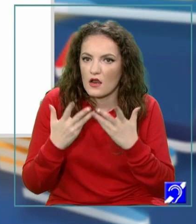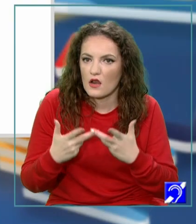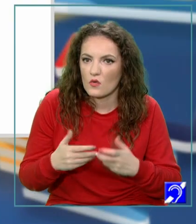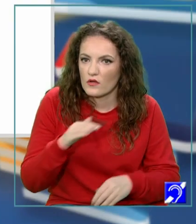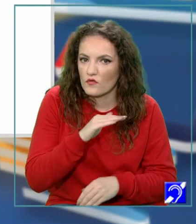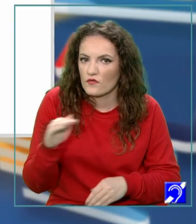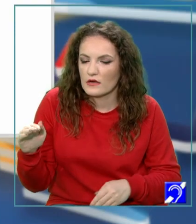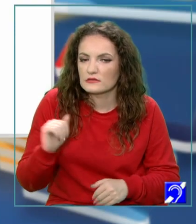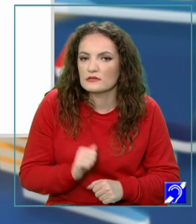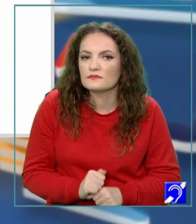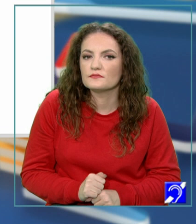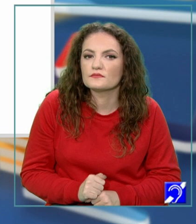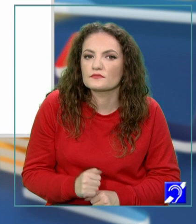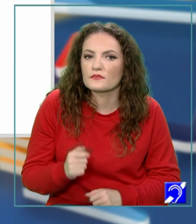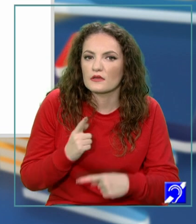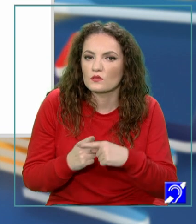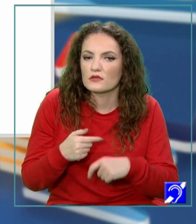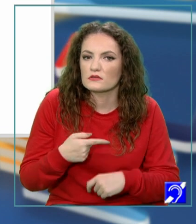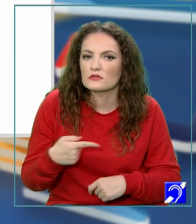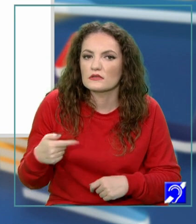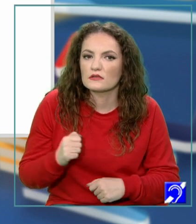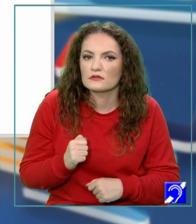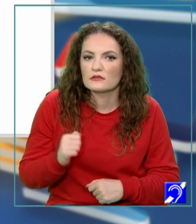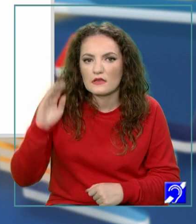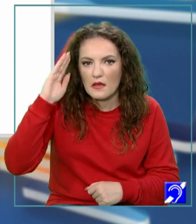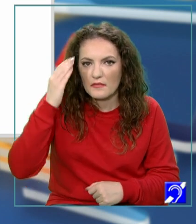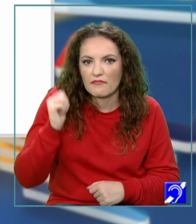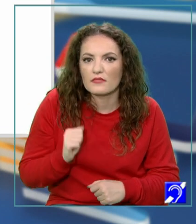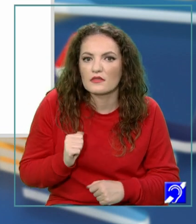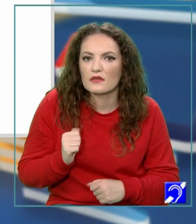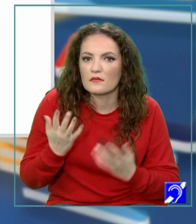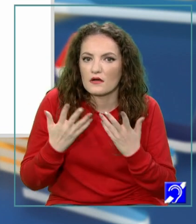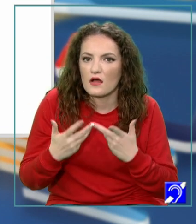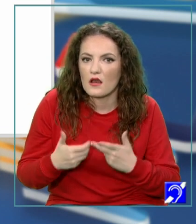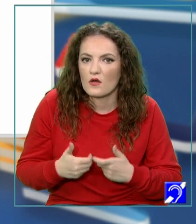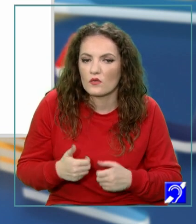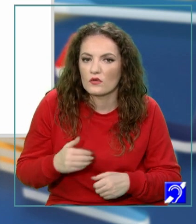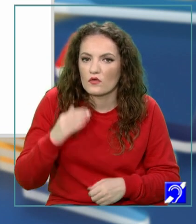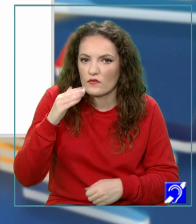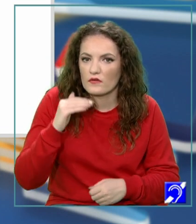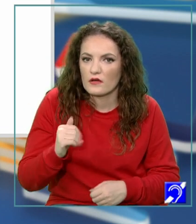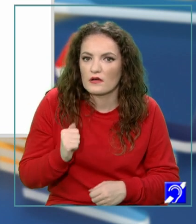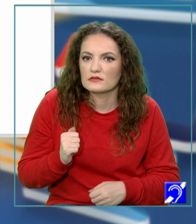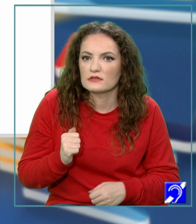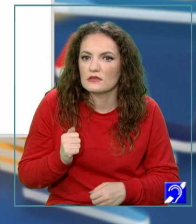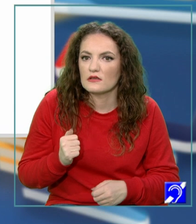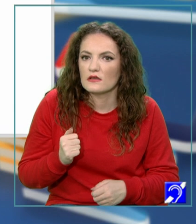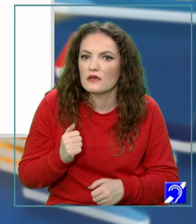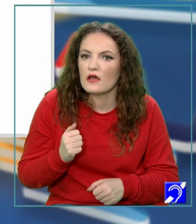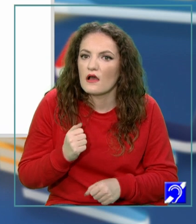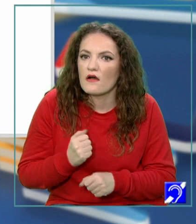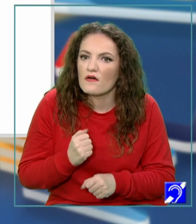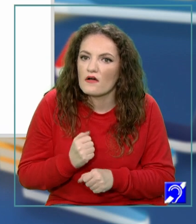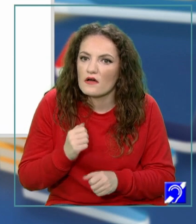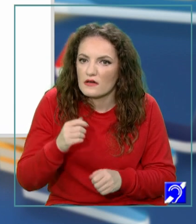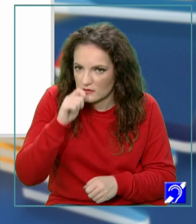scădere. Să ne reamintim câteva lucruri. Operațiile cu fracții algebrice se efectuează respectând regulile de calcul cu numere reale. Dacă rapoartele au același